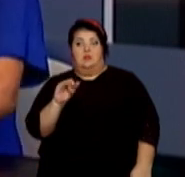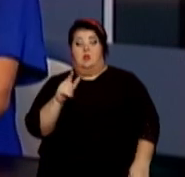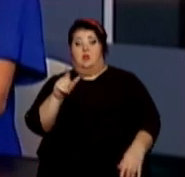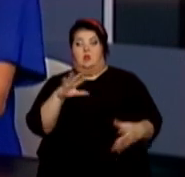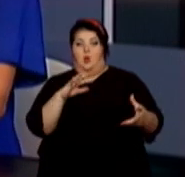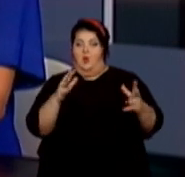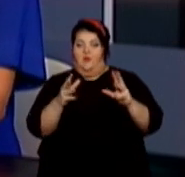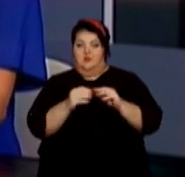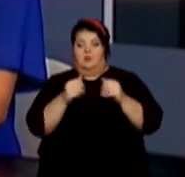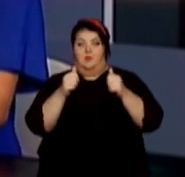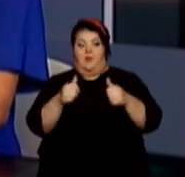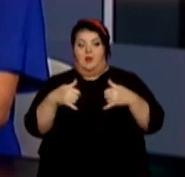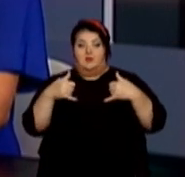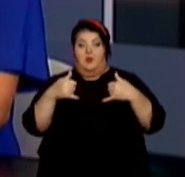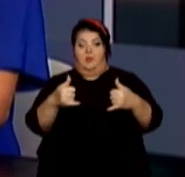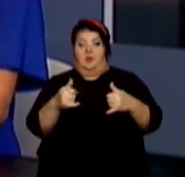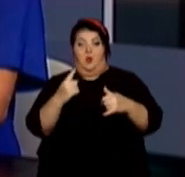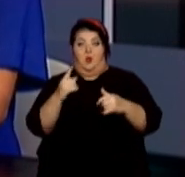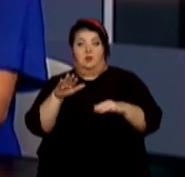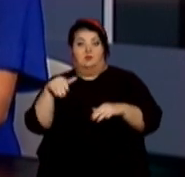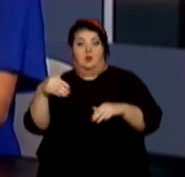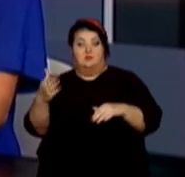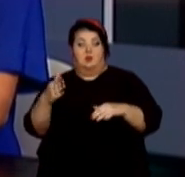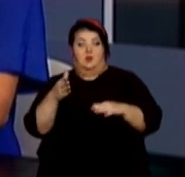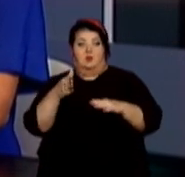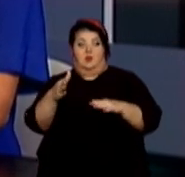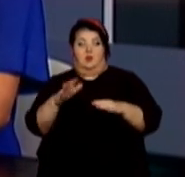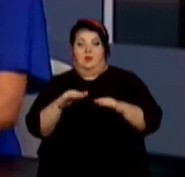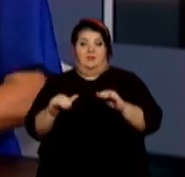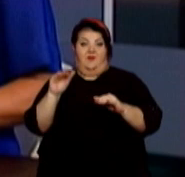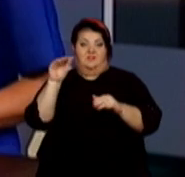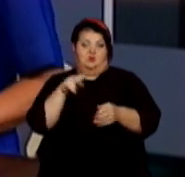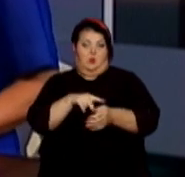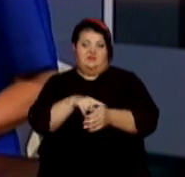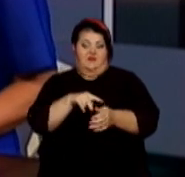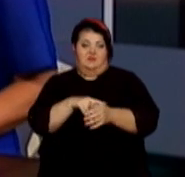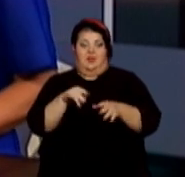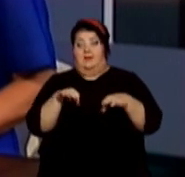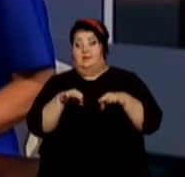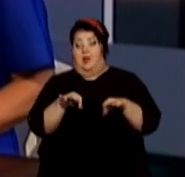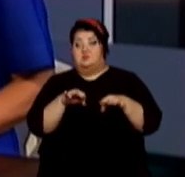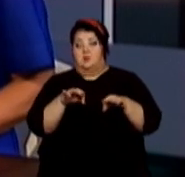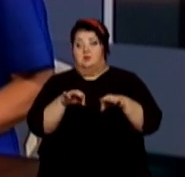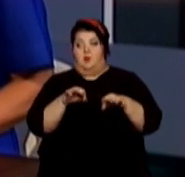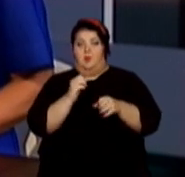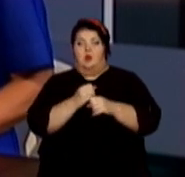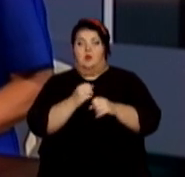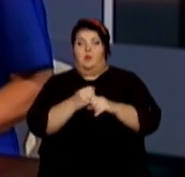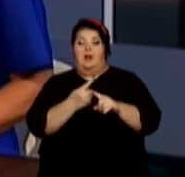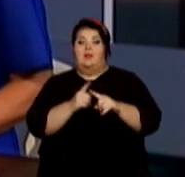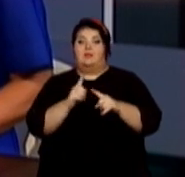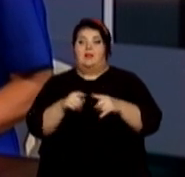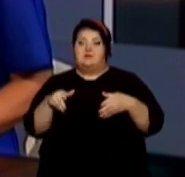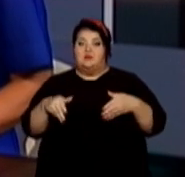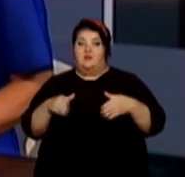гарне покриття, односторонній рух на більшій частині вулиці, переважно невисока завантаженість транспортом, роблять цей відрізок